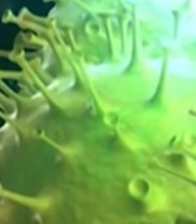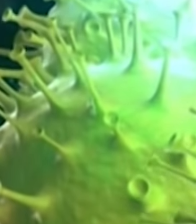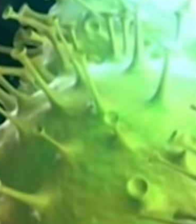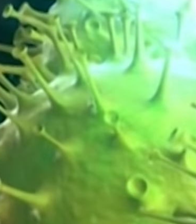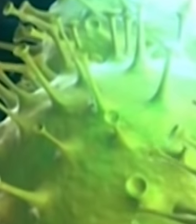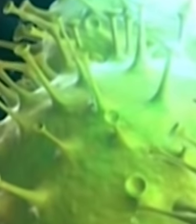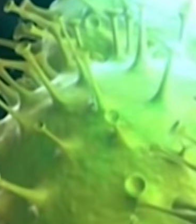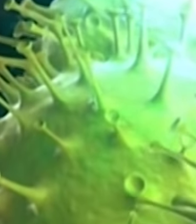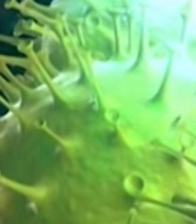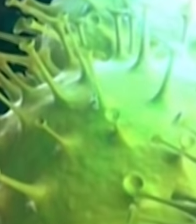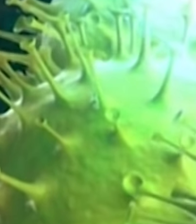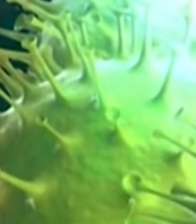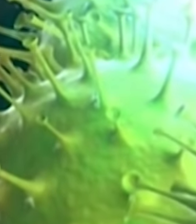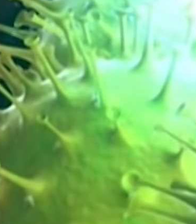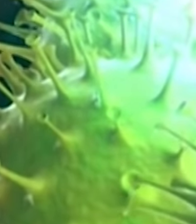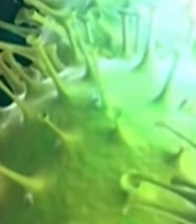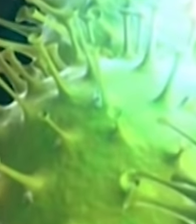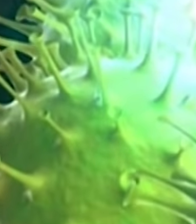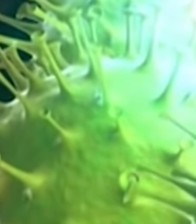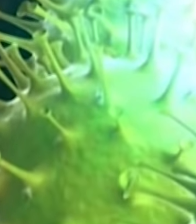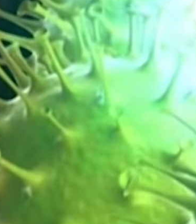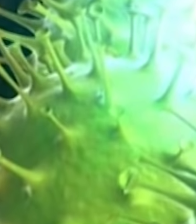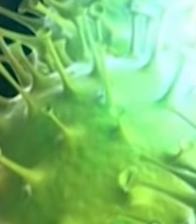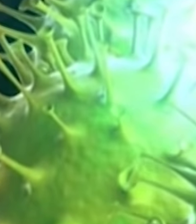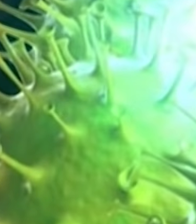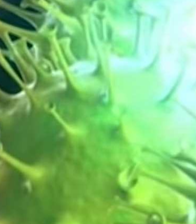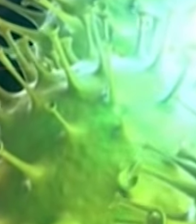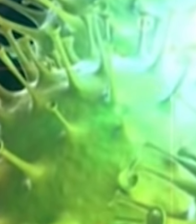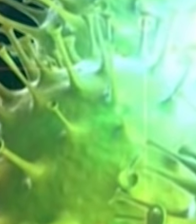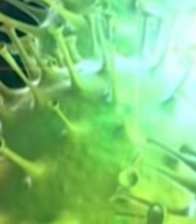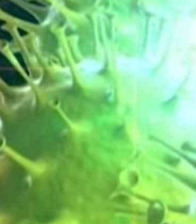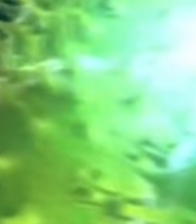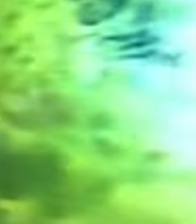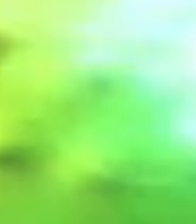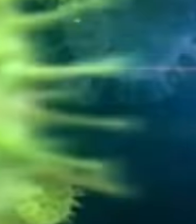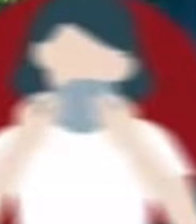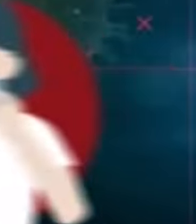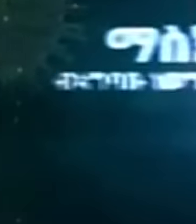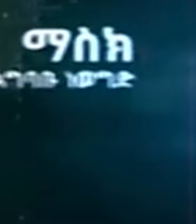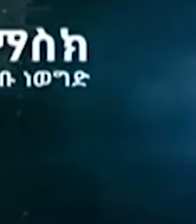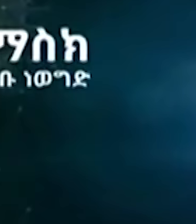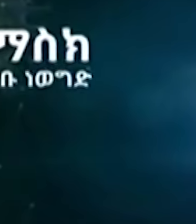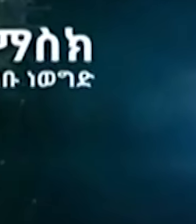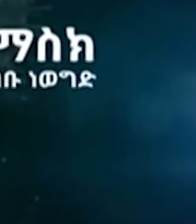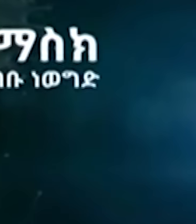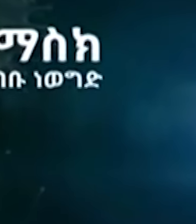ዓይንና ኣፍንጫናን ኣፍናን ብዘይነጽሀ ኢድና ኣይንተናኽ